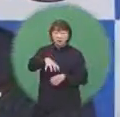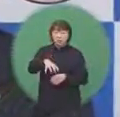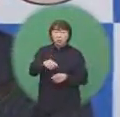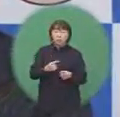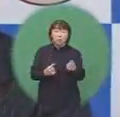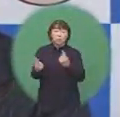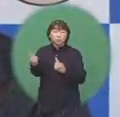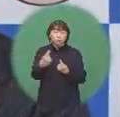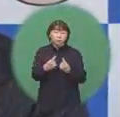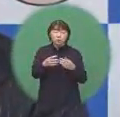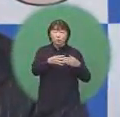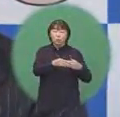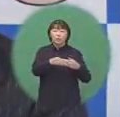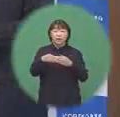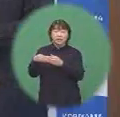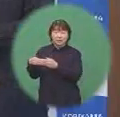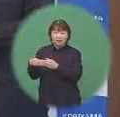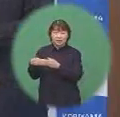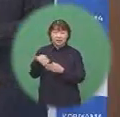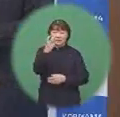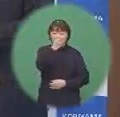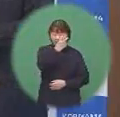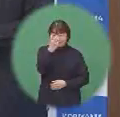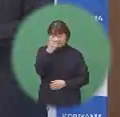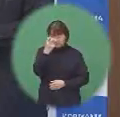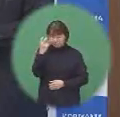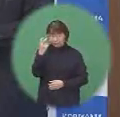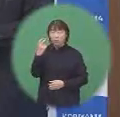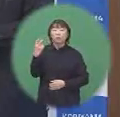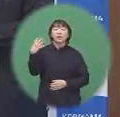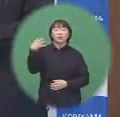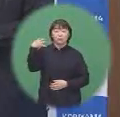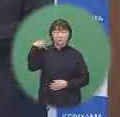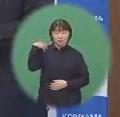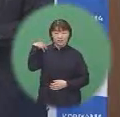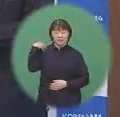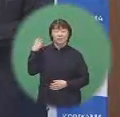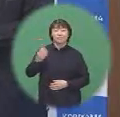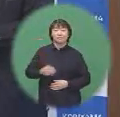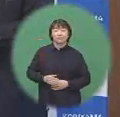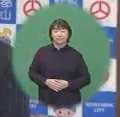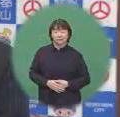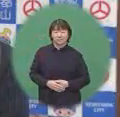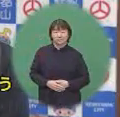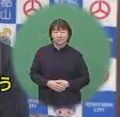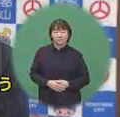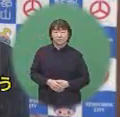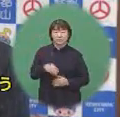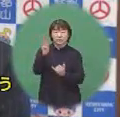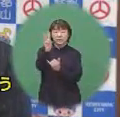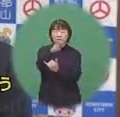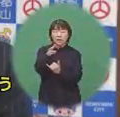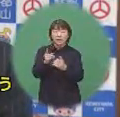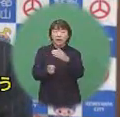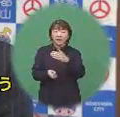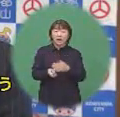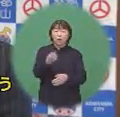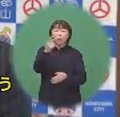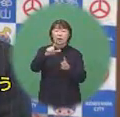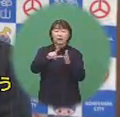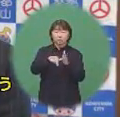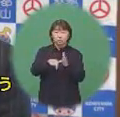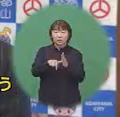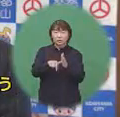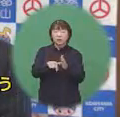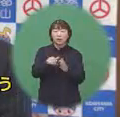をしたり、避難所の巡回や警備業務を行います。 起こった時にどうするかという備え